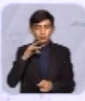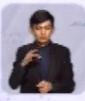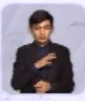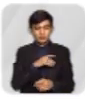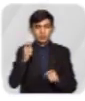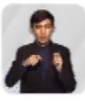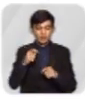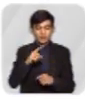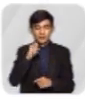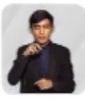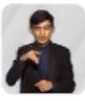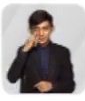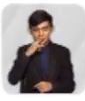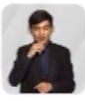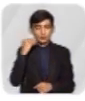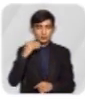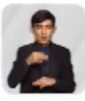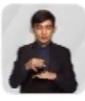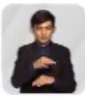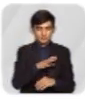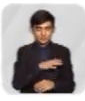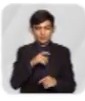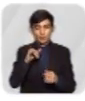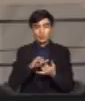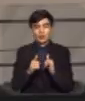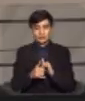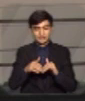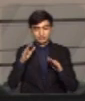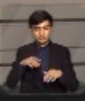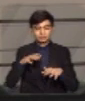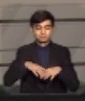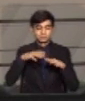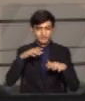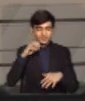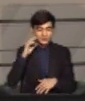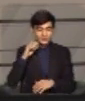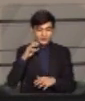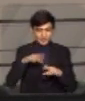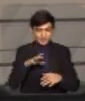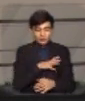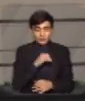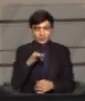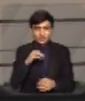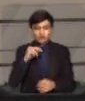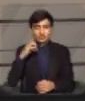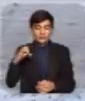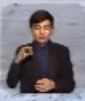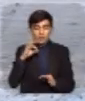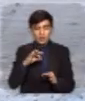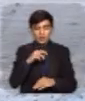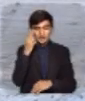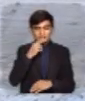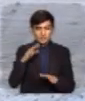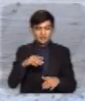прошли в западно-казахстанской ок тюменской областях уральск затопило до сих пор не снят режим чс в столице там остаются завалы снега на